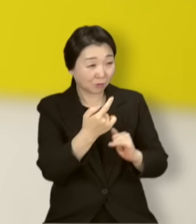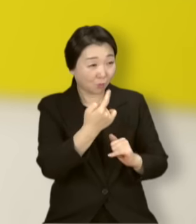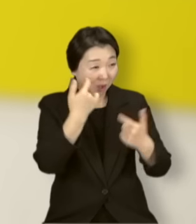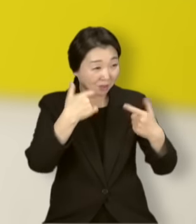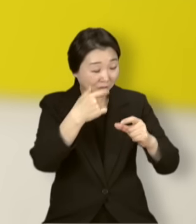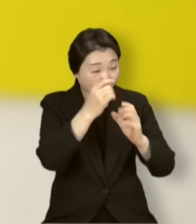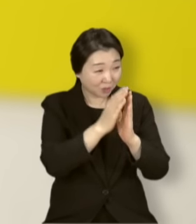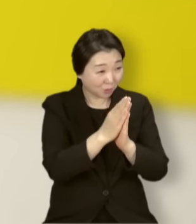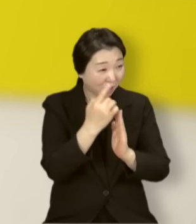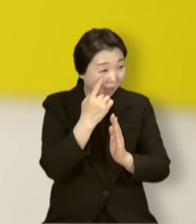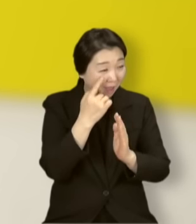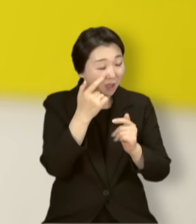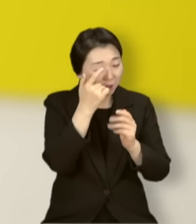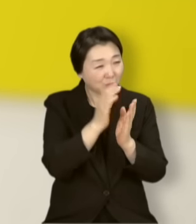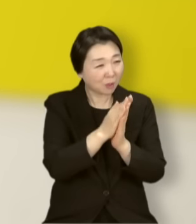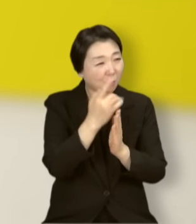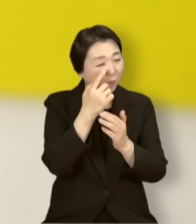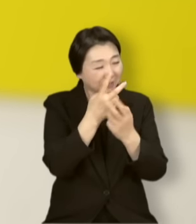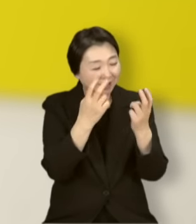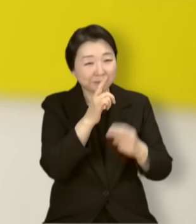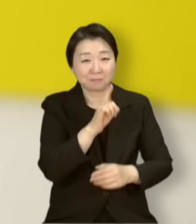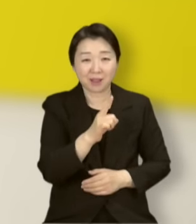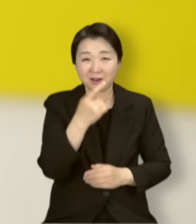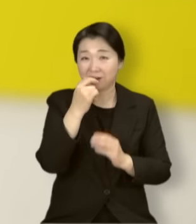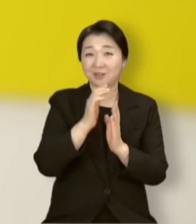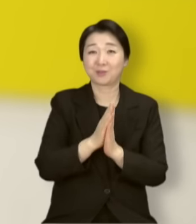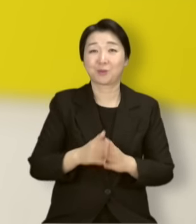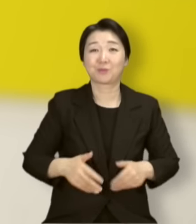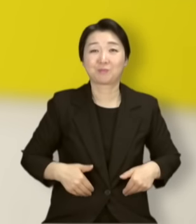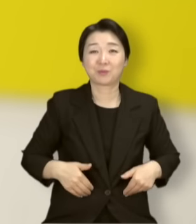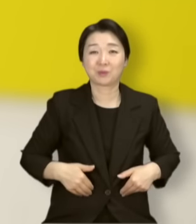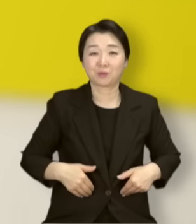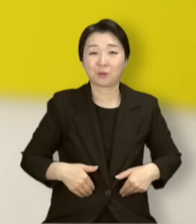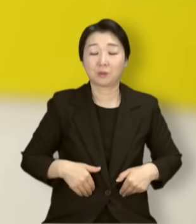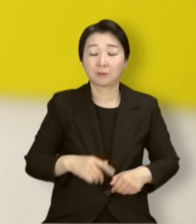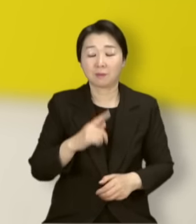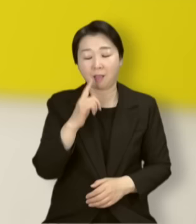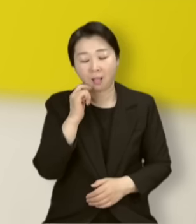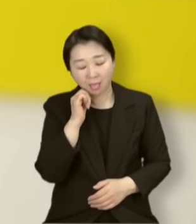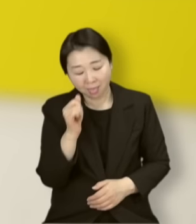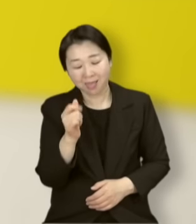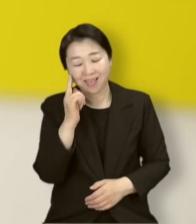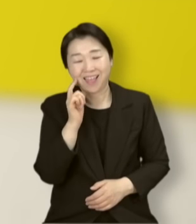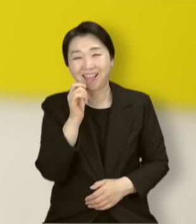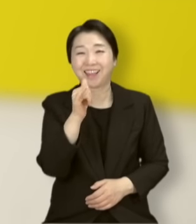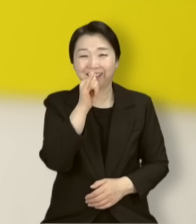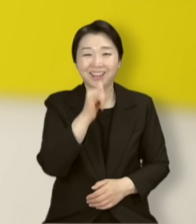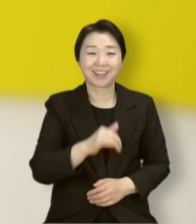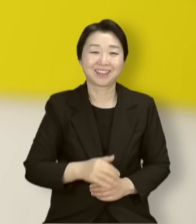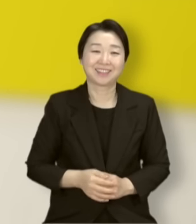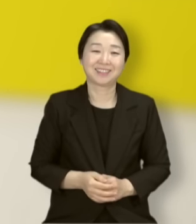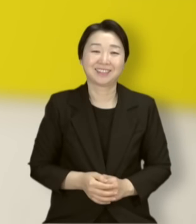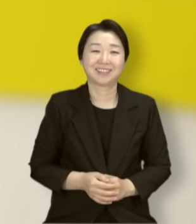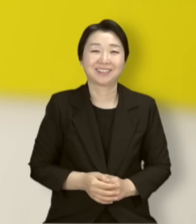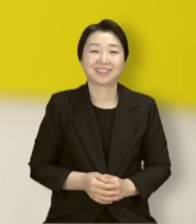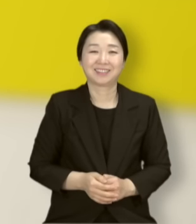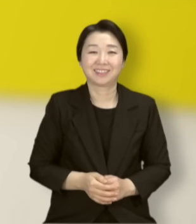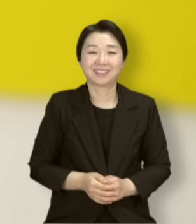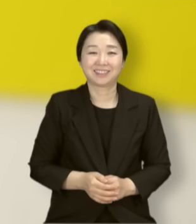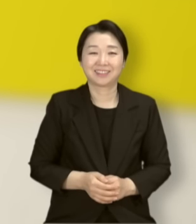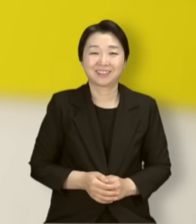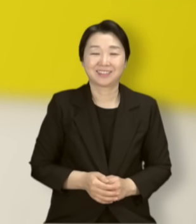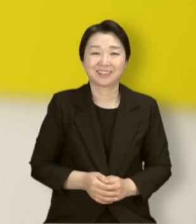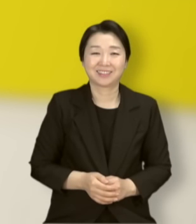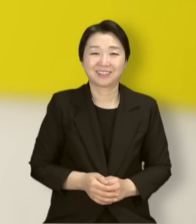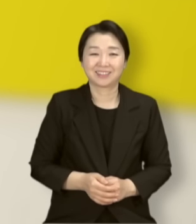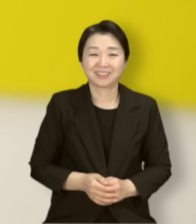기도하다 자라 그러는데 네. 하긴 기도는 해야 되겠고 네. 자꾸 졸리기는 하고 네. 그래가지고는 그